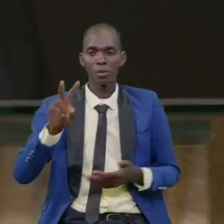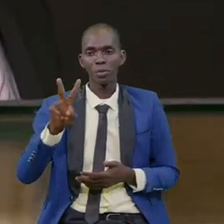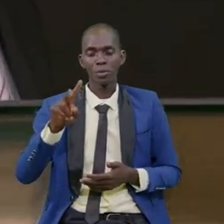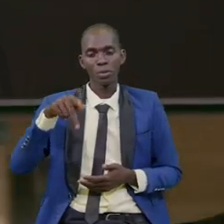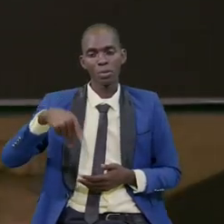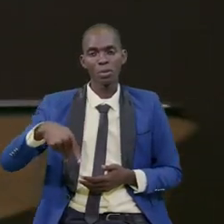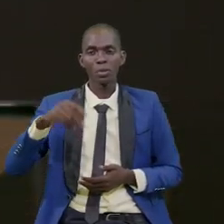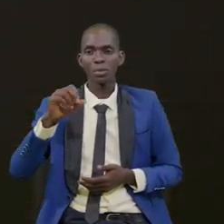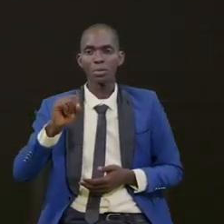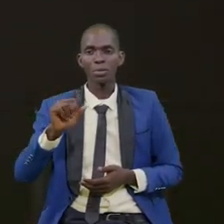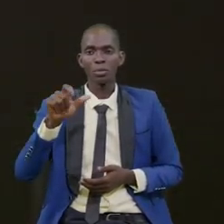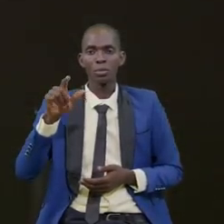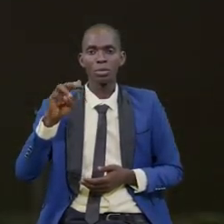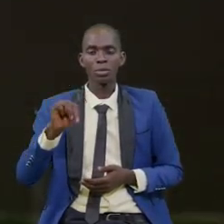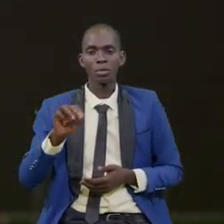Psaume